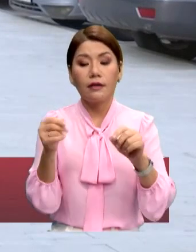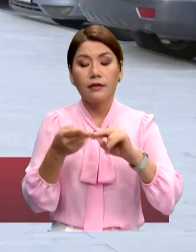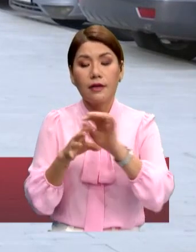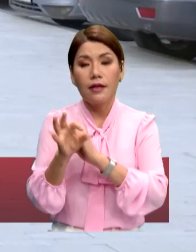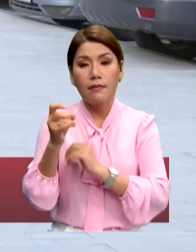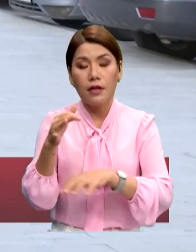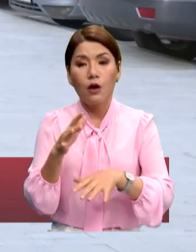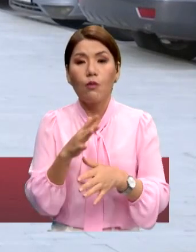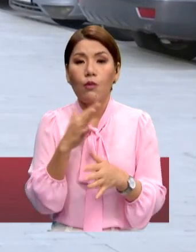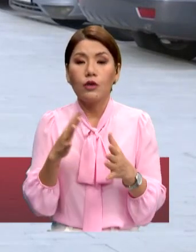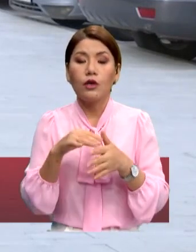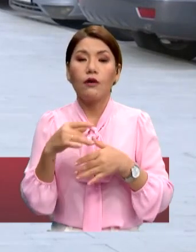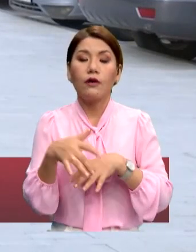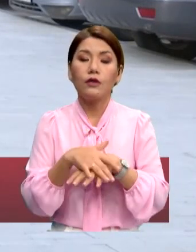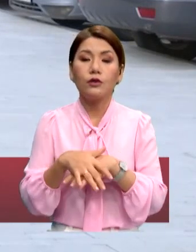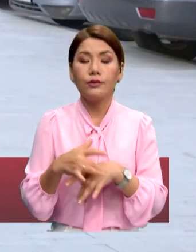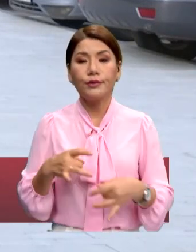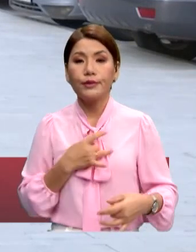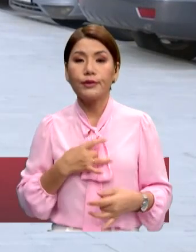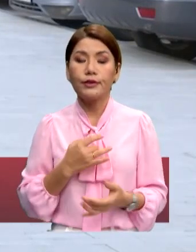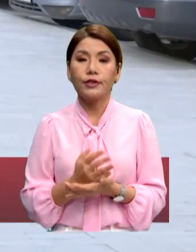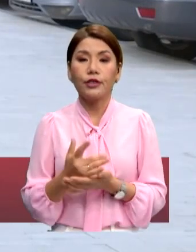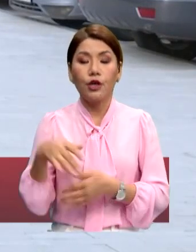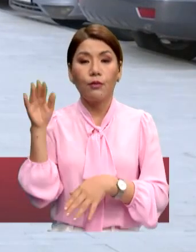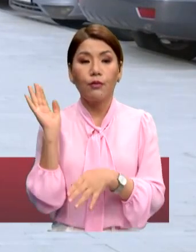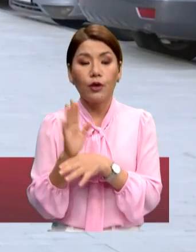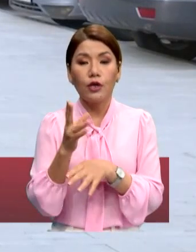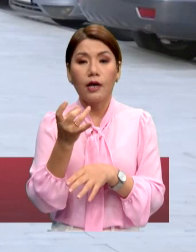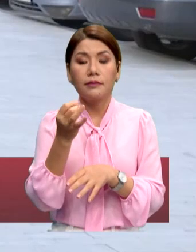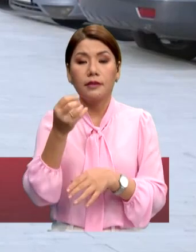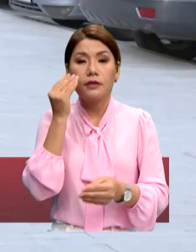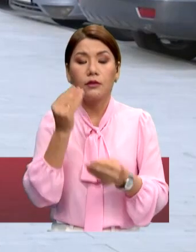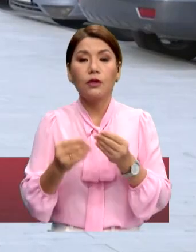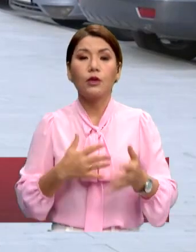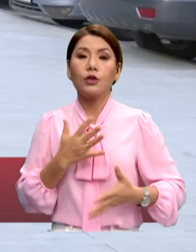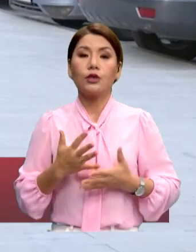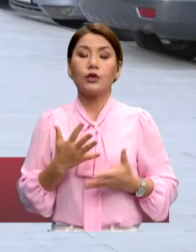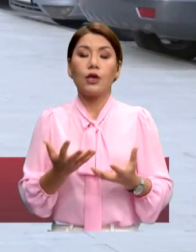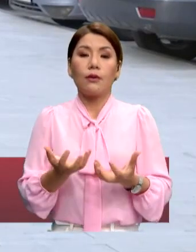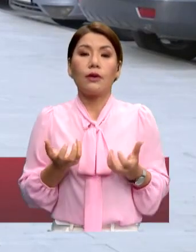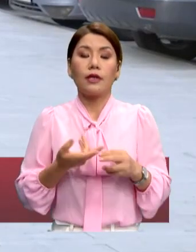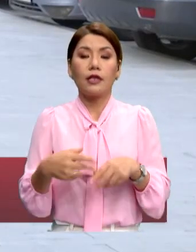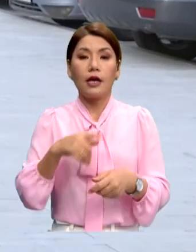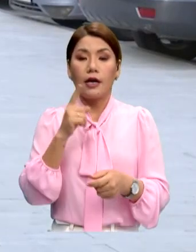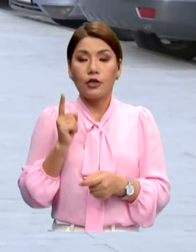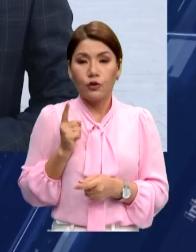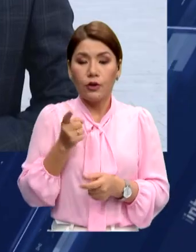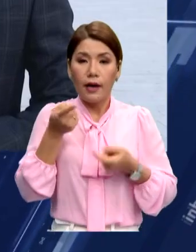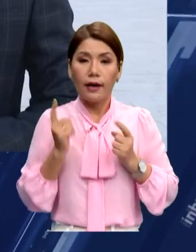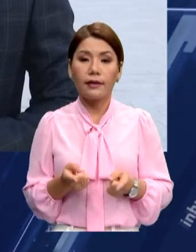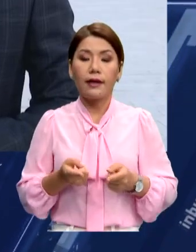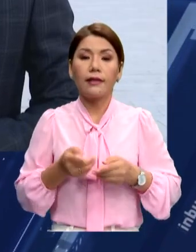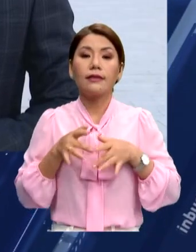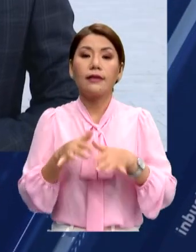из наболевших вопросов общества. В целом же послание президента эксперты приняли с воодушевлением и уже теперь ждут конкретных действий